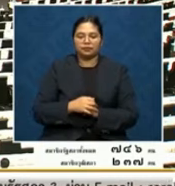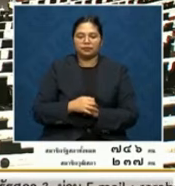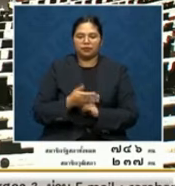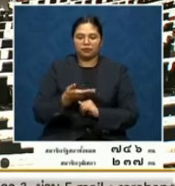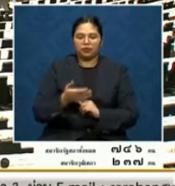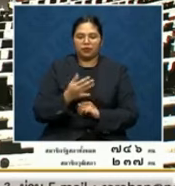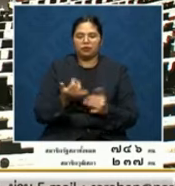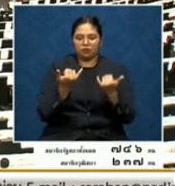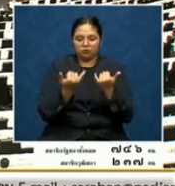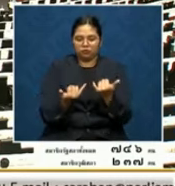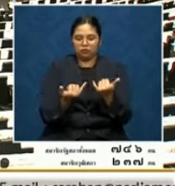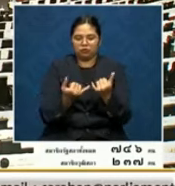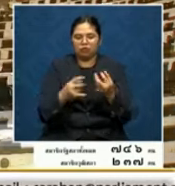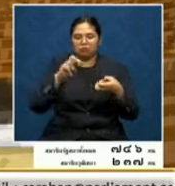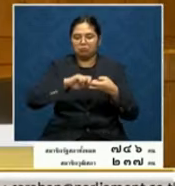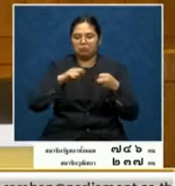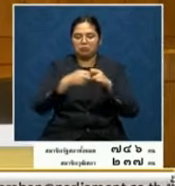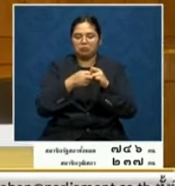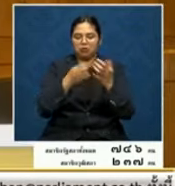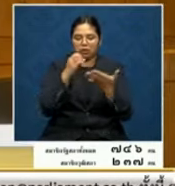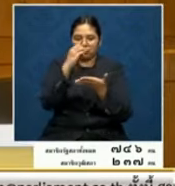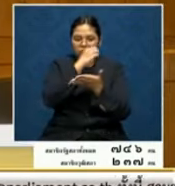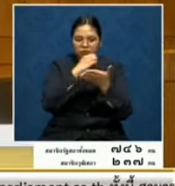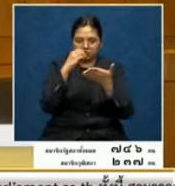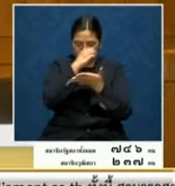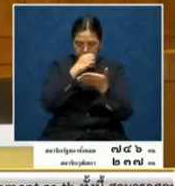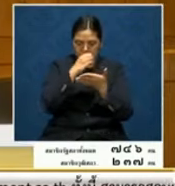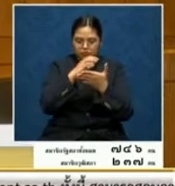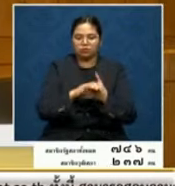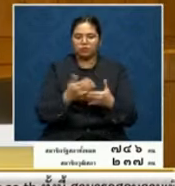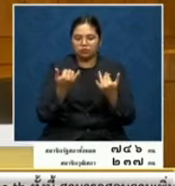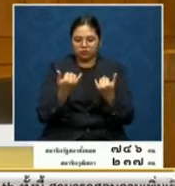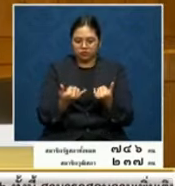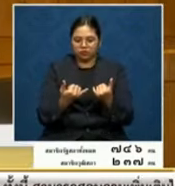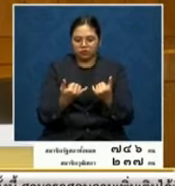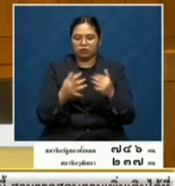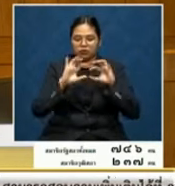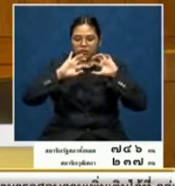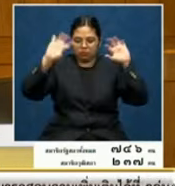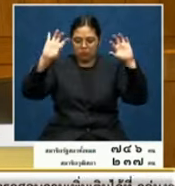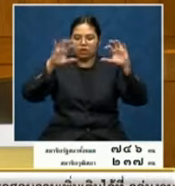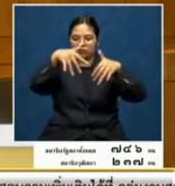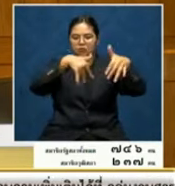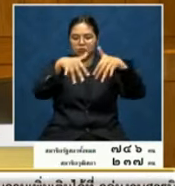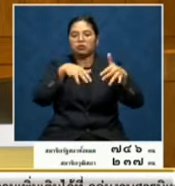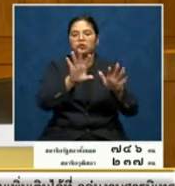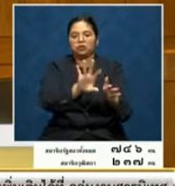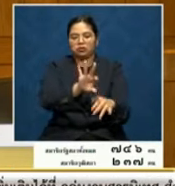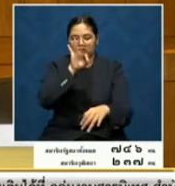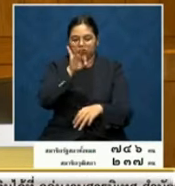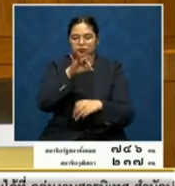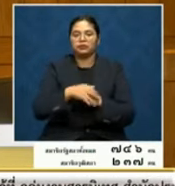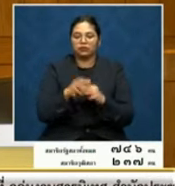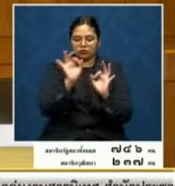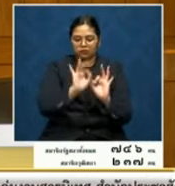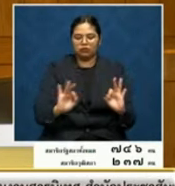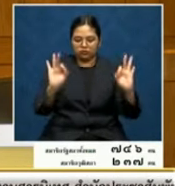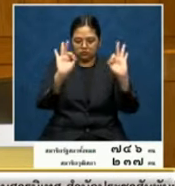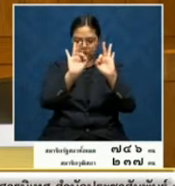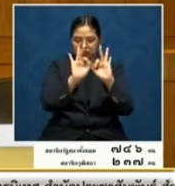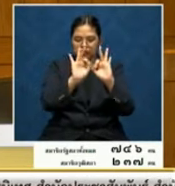ติดรัฐบาลที่มาโดยประชาชนถือว่าเป็นเรื่องที่สำคัญมากกราบขอบพระคุณท่านสม